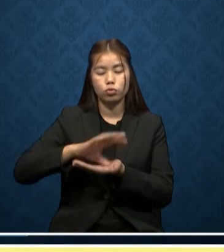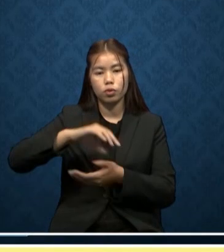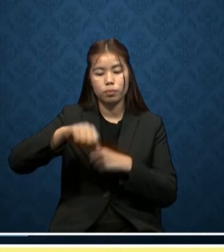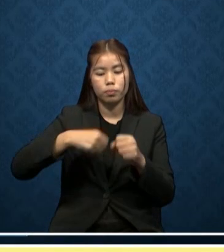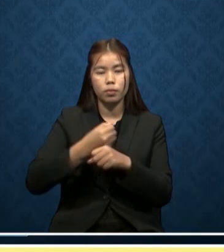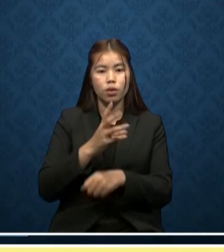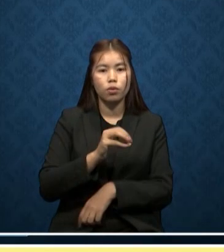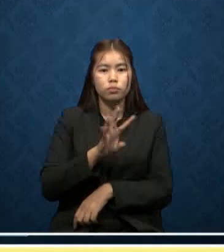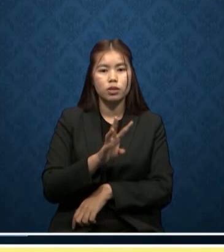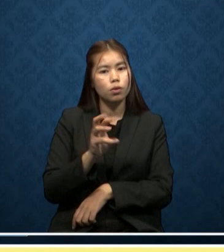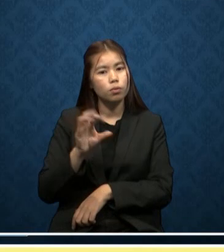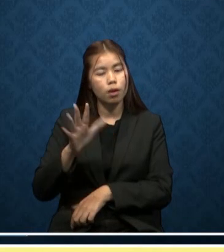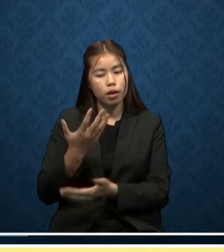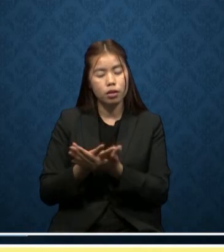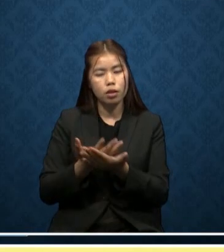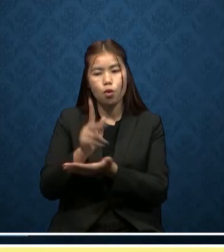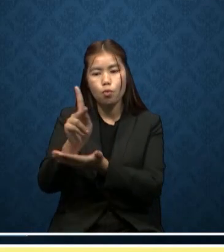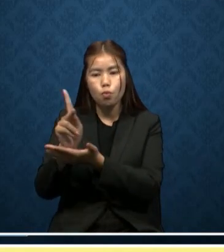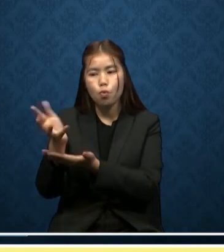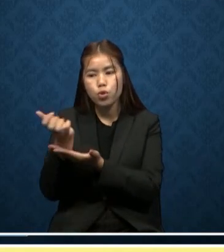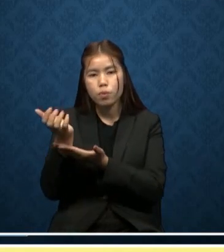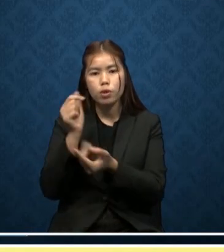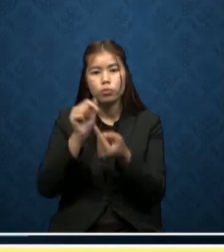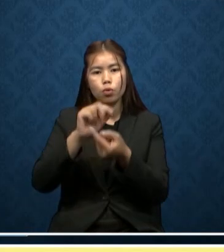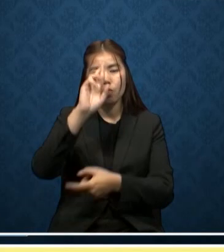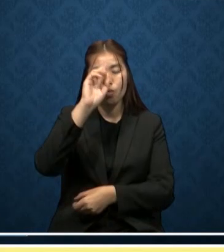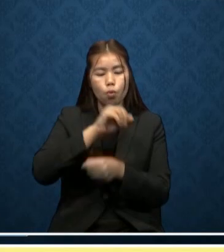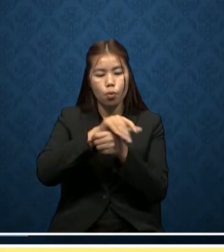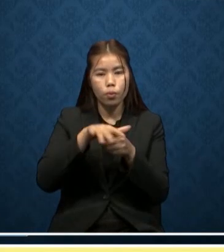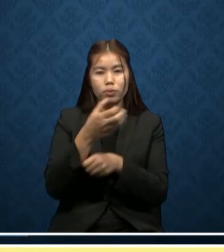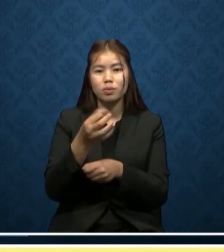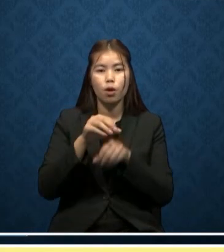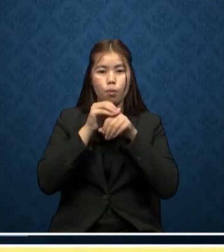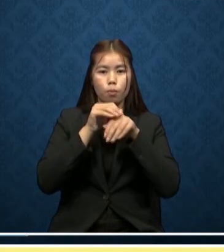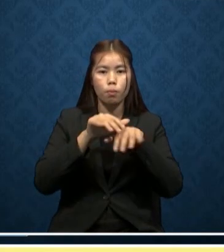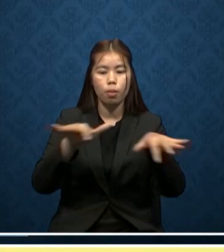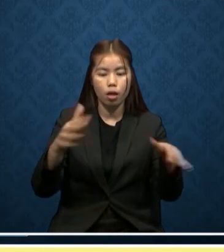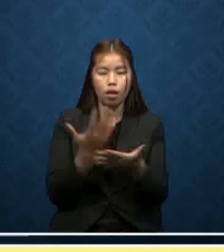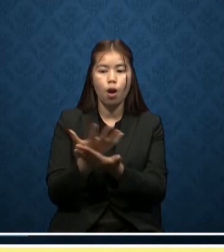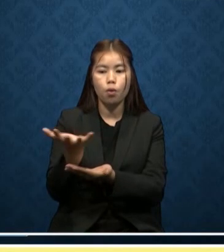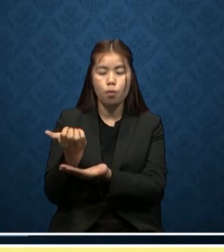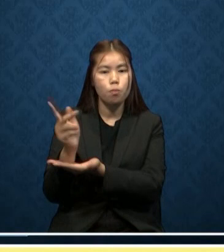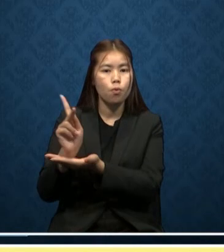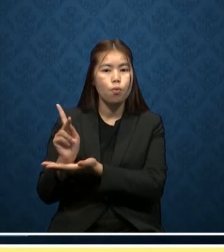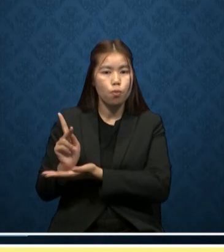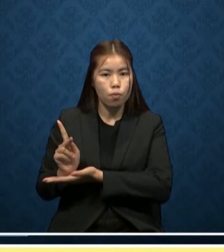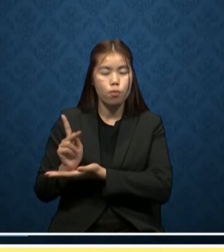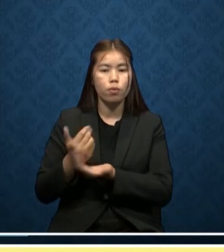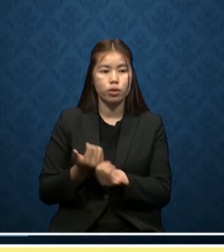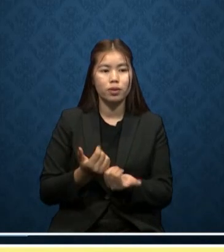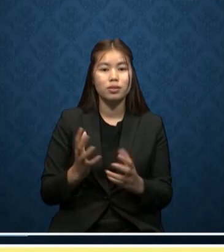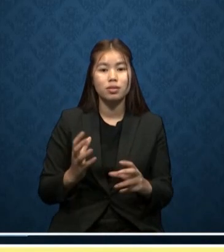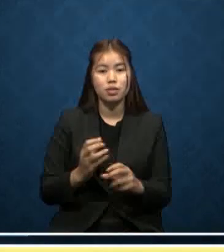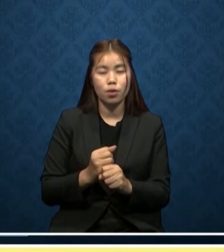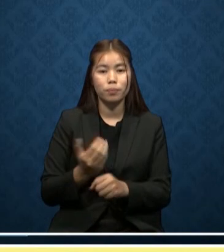6465อยู่ด้วยอันนี้ก็ก็อันนี้ผมลิสส์หมายเห็นเนื่องจากพระเจ้าที่ไปพบมานะครับสรุปภาพฉายต่อไป